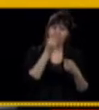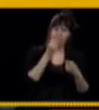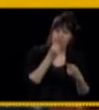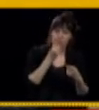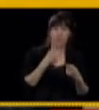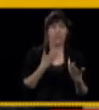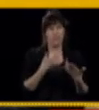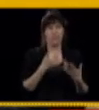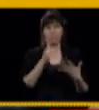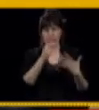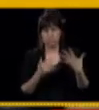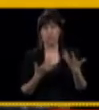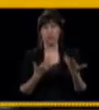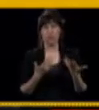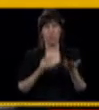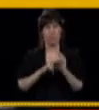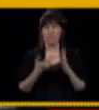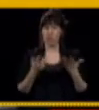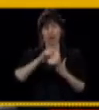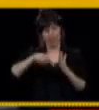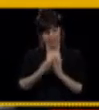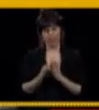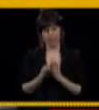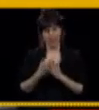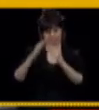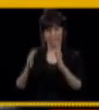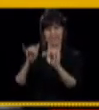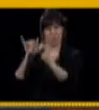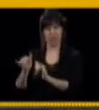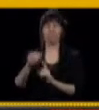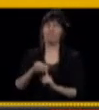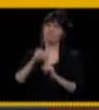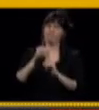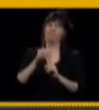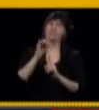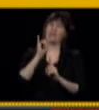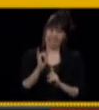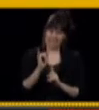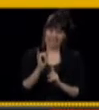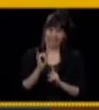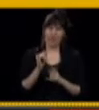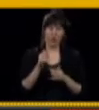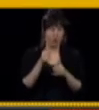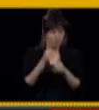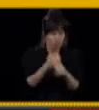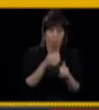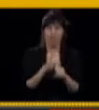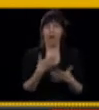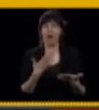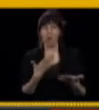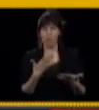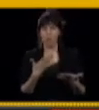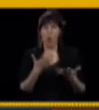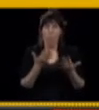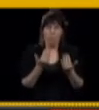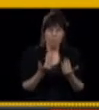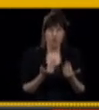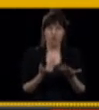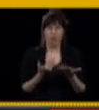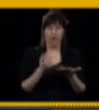on reste à la maison sauf si on va chercher des services essentiels où on donne